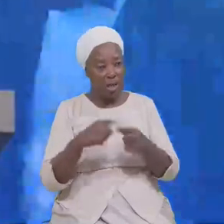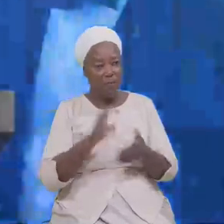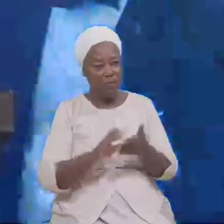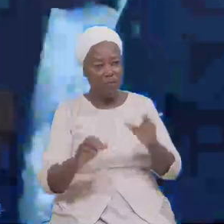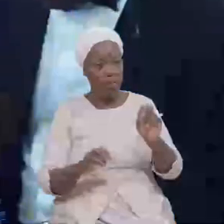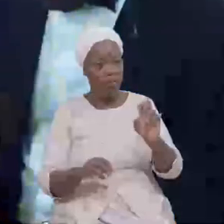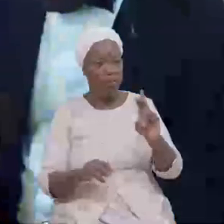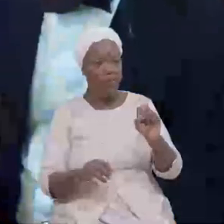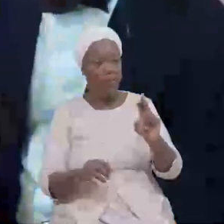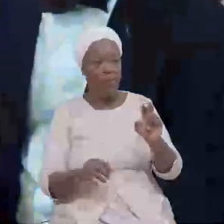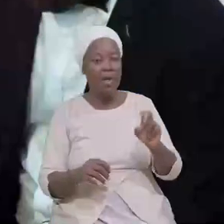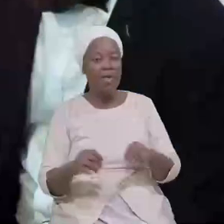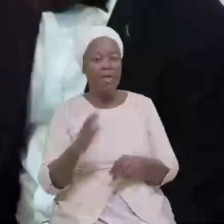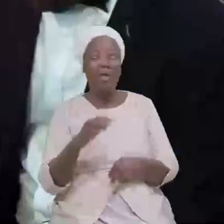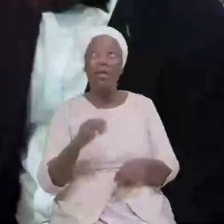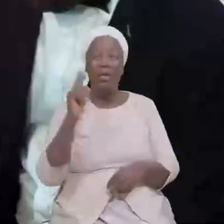13.